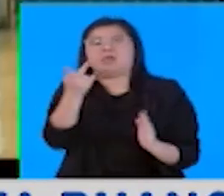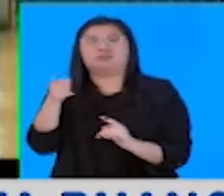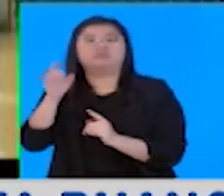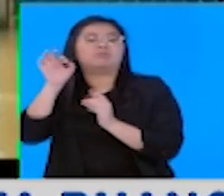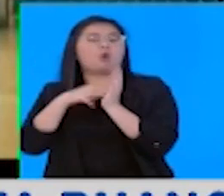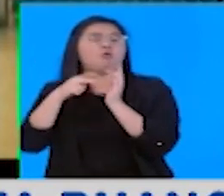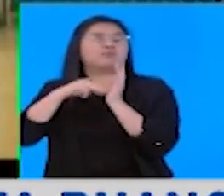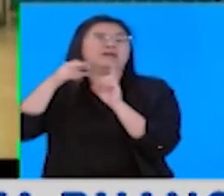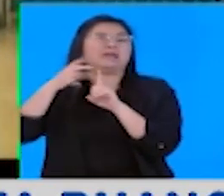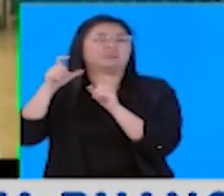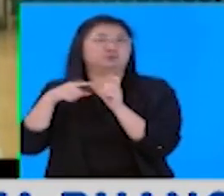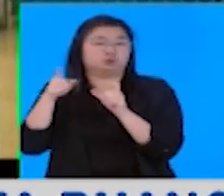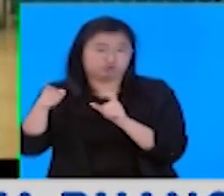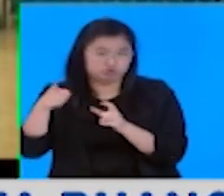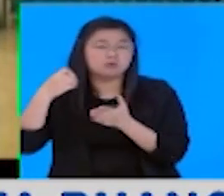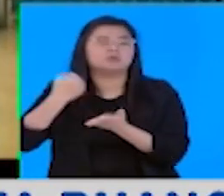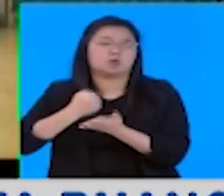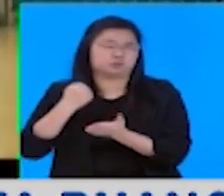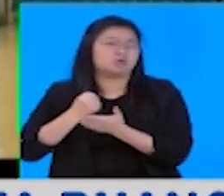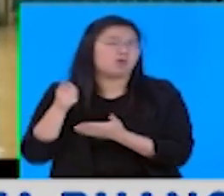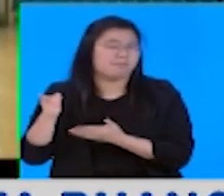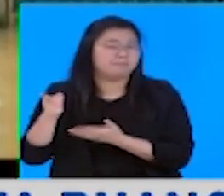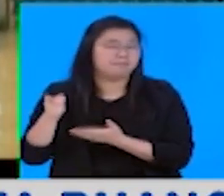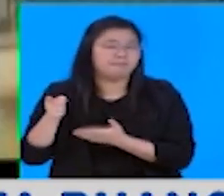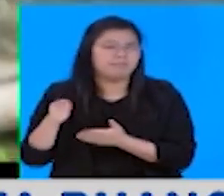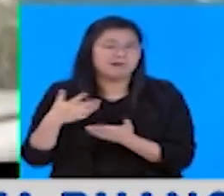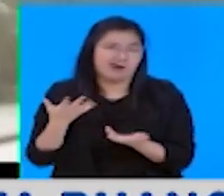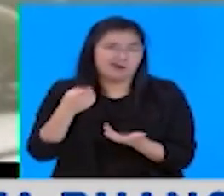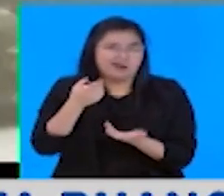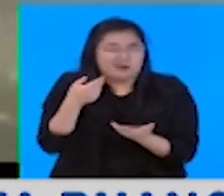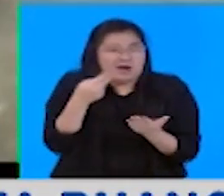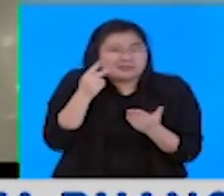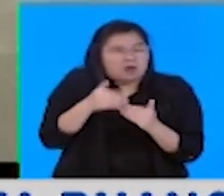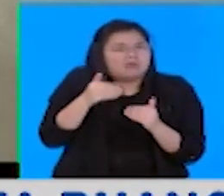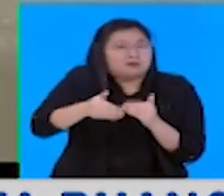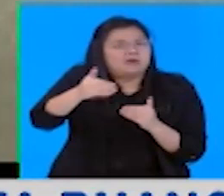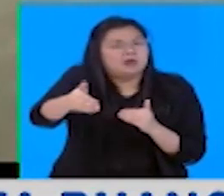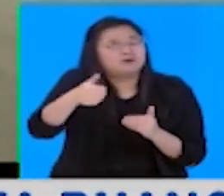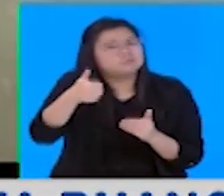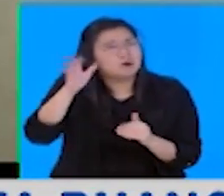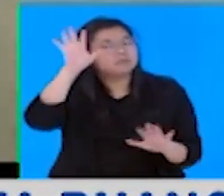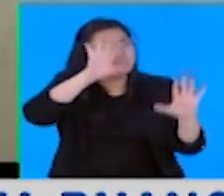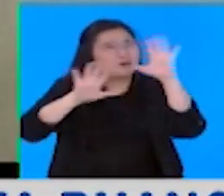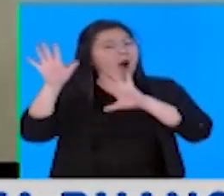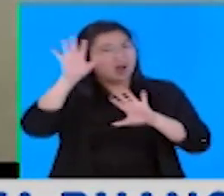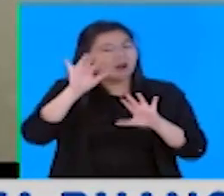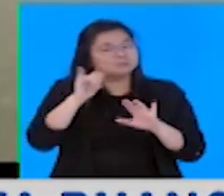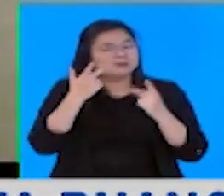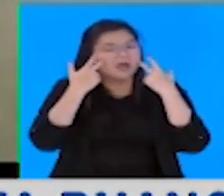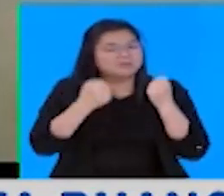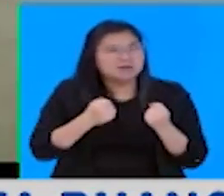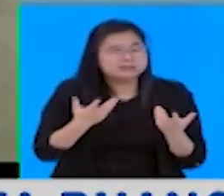di tahun-tahun berikutnya dimana wilayah hutan semakin berkurang dan semakin berkurang daftar hal